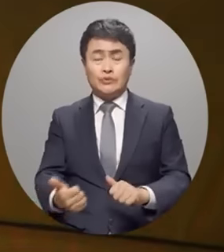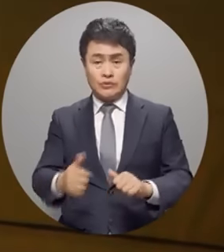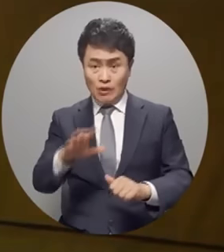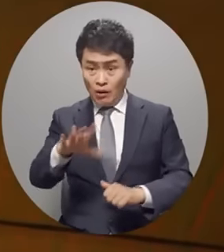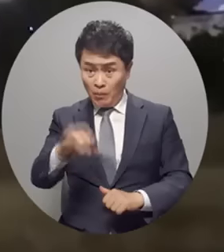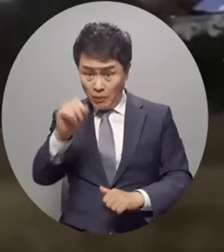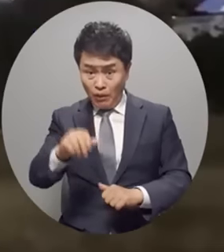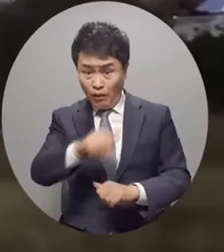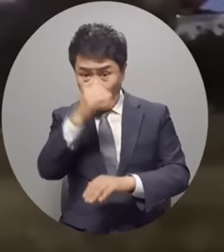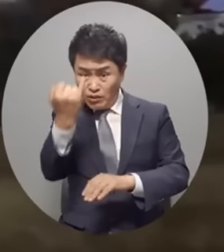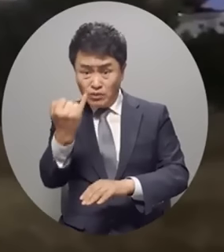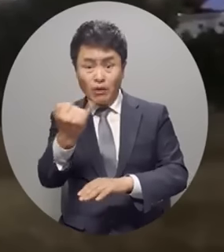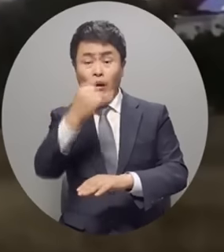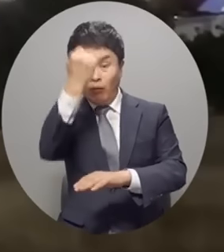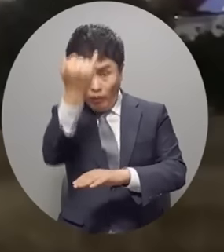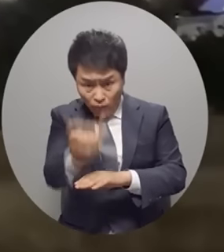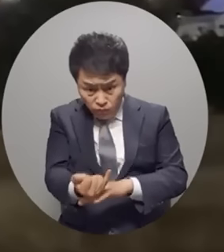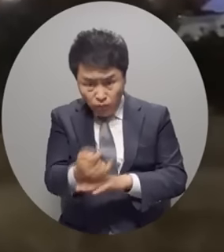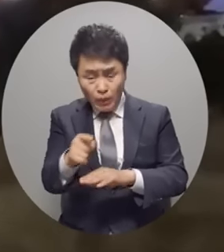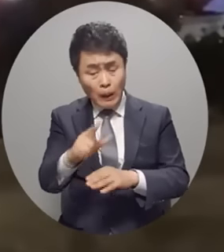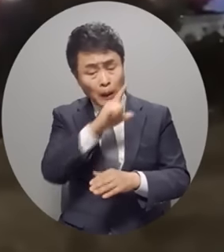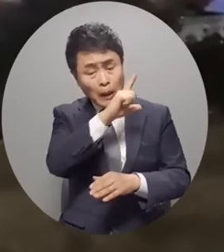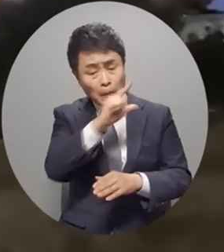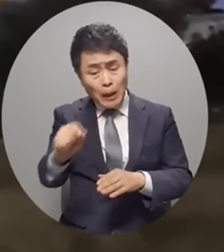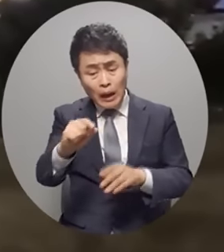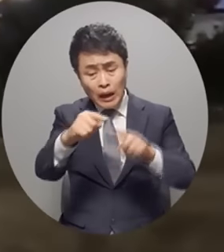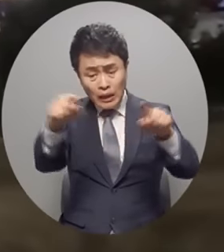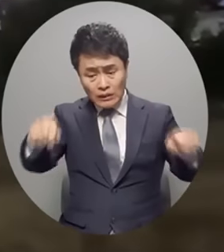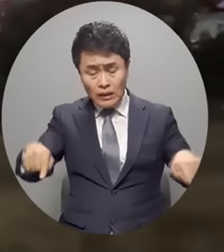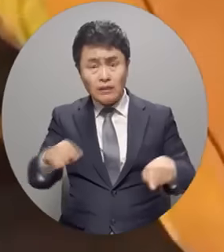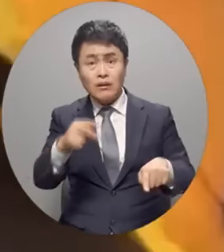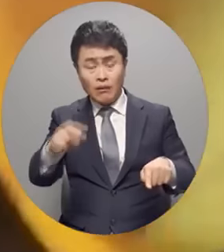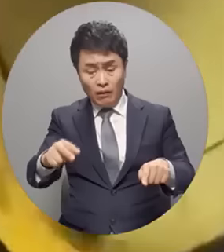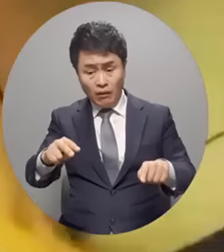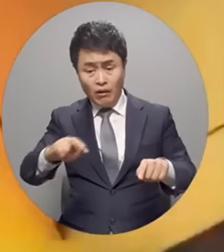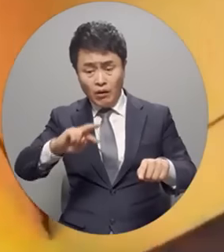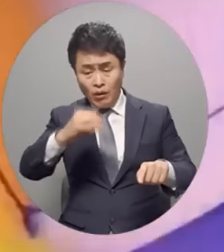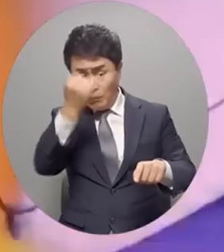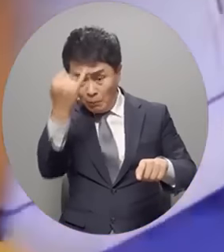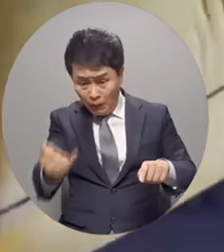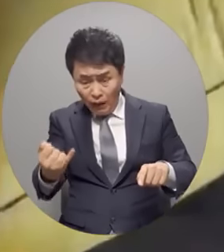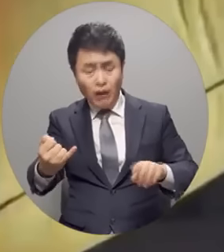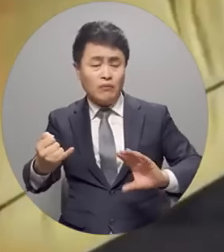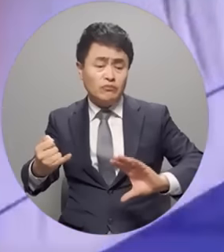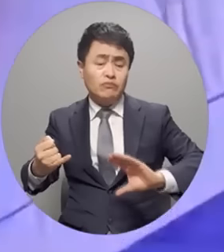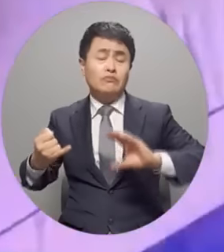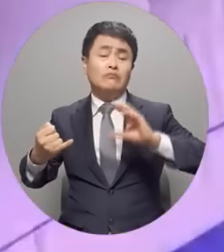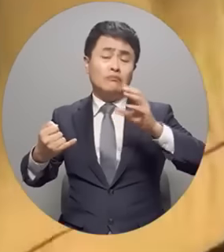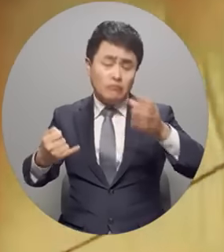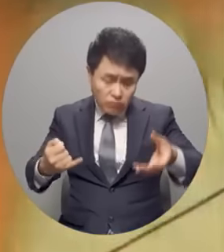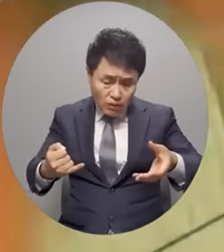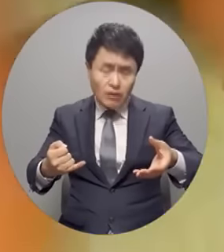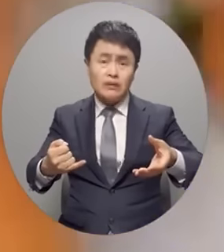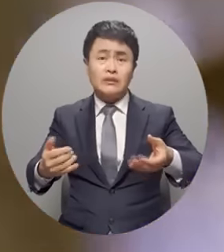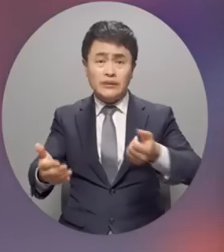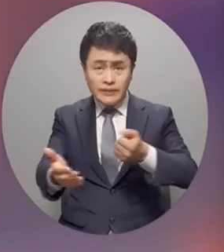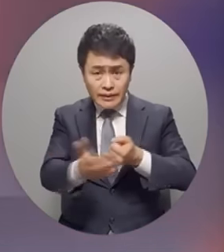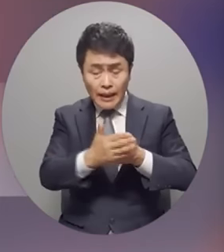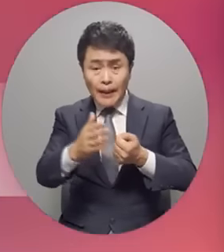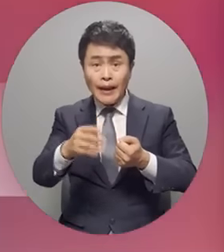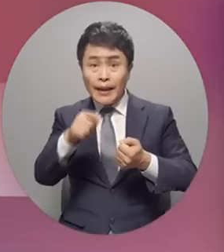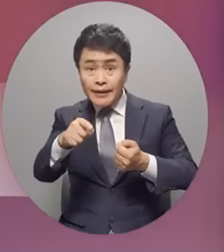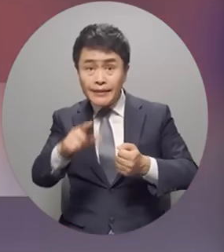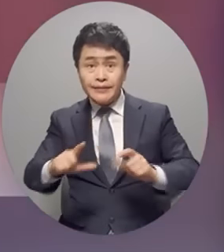먼저 뛰어내린 여성이 매트 가장자리로 떨어졌고 매트가 순식간에 뒤집힌 게 한 원인이었습니다.